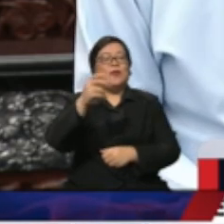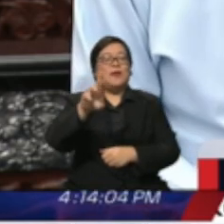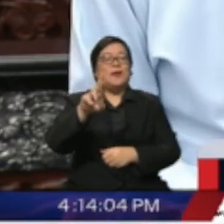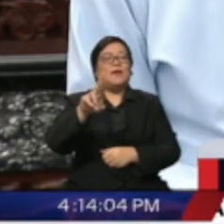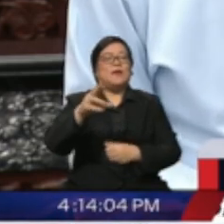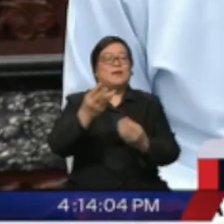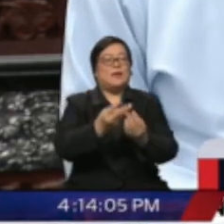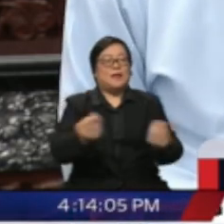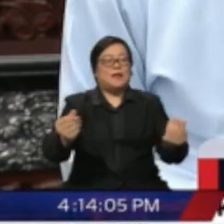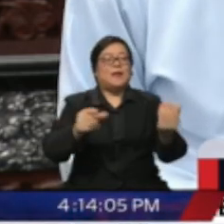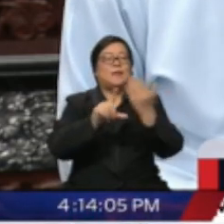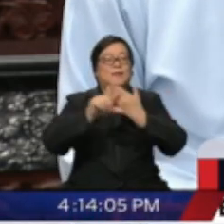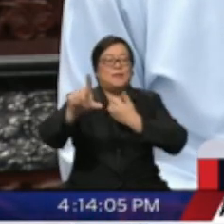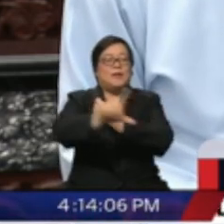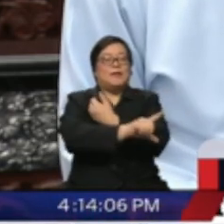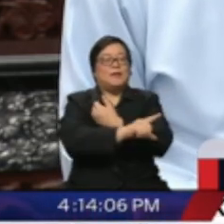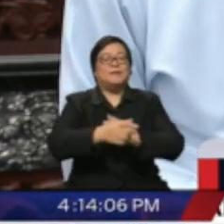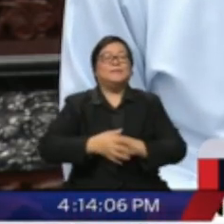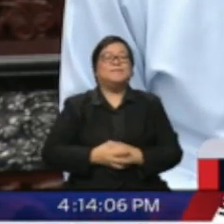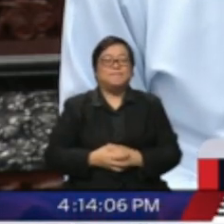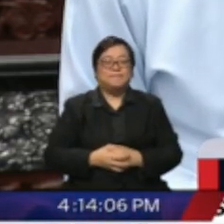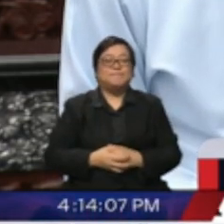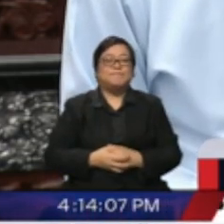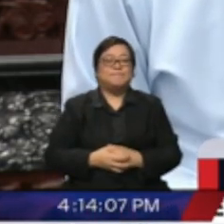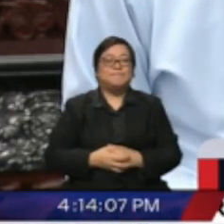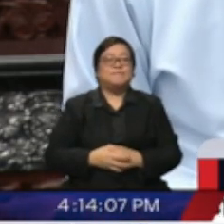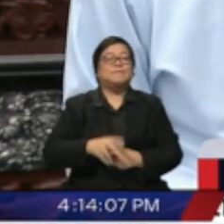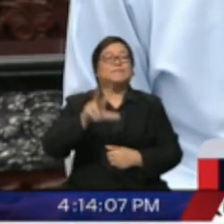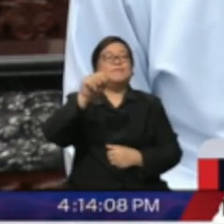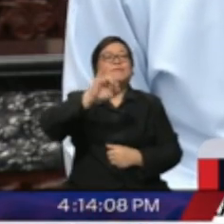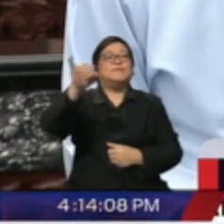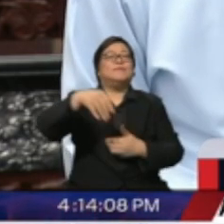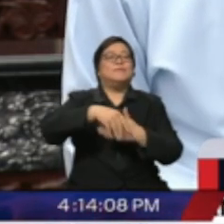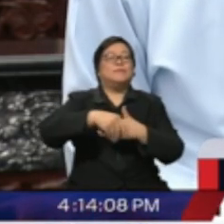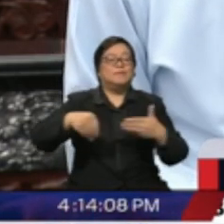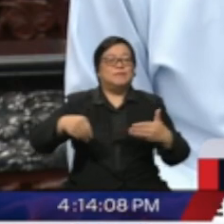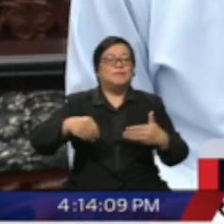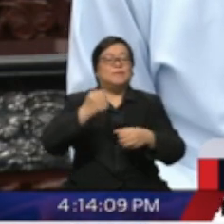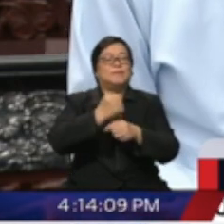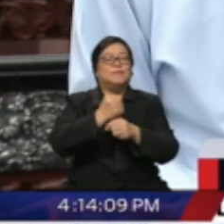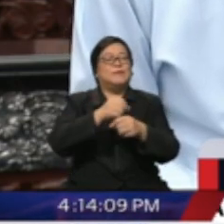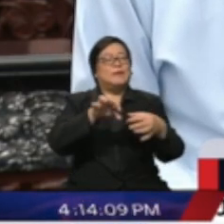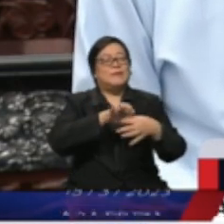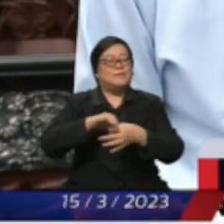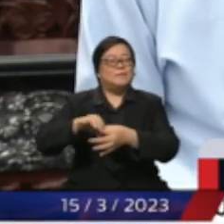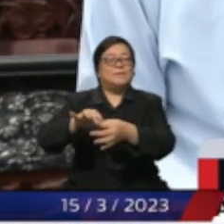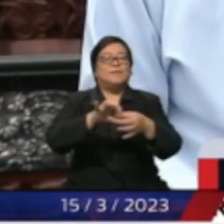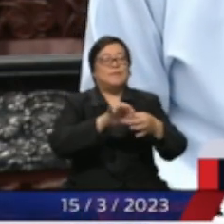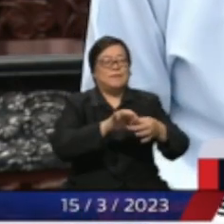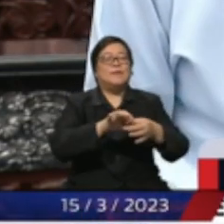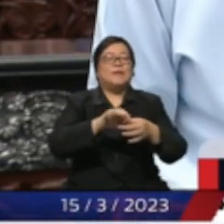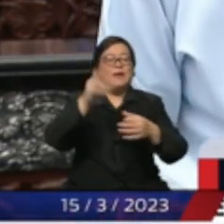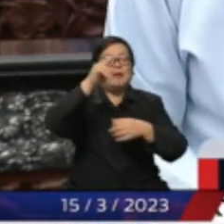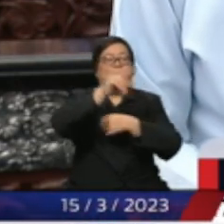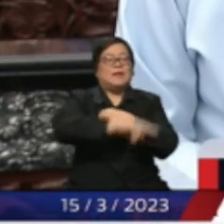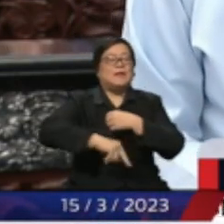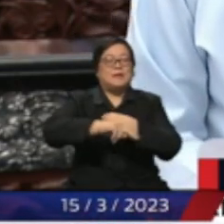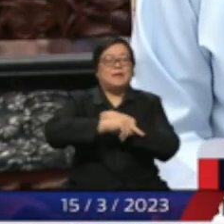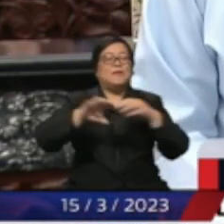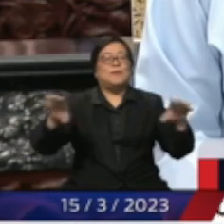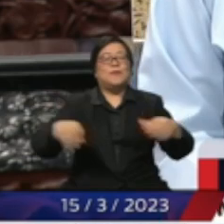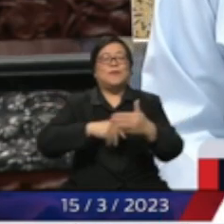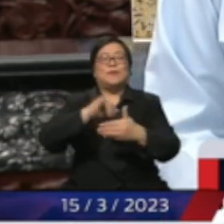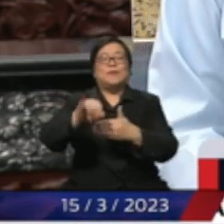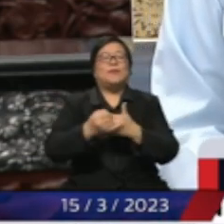untuk pelaksanaan Project tersebut 30 juta Ringgit untuk kerjasama dengan beberapa kendala negeri lebih melaksanakan